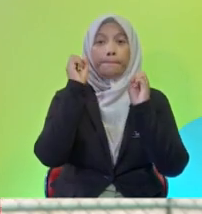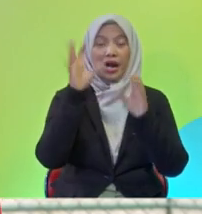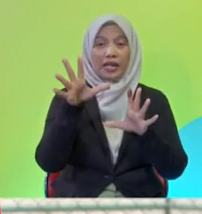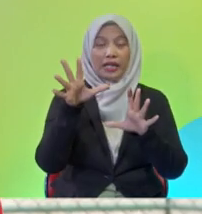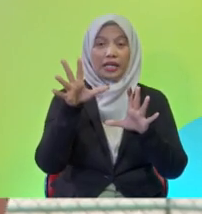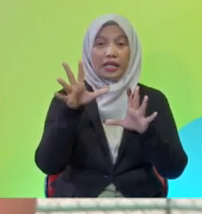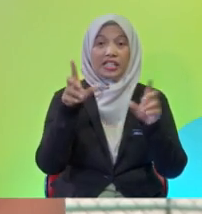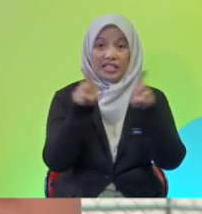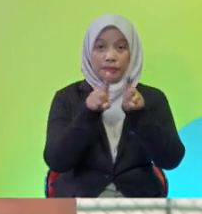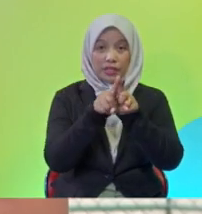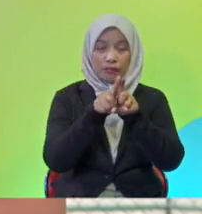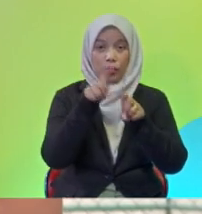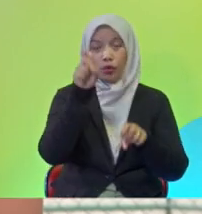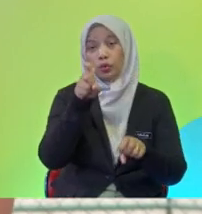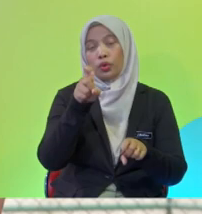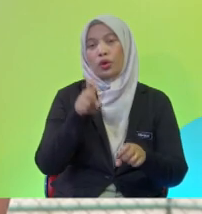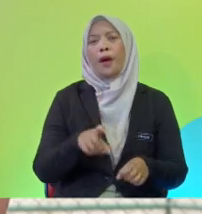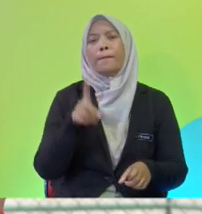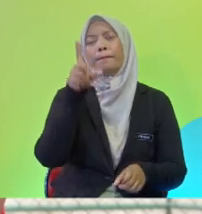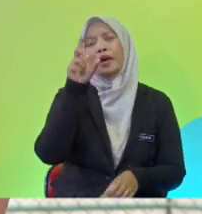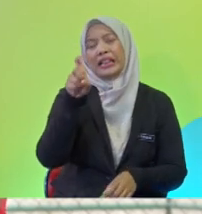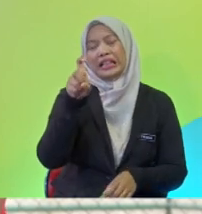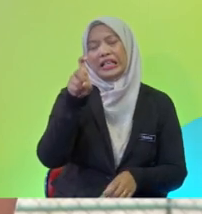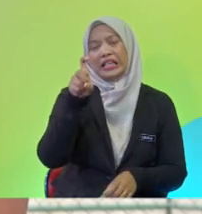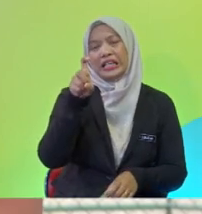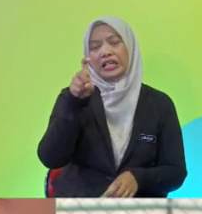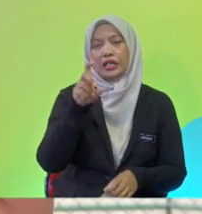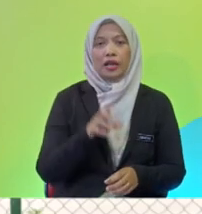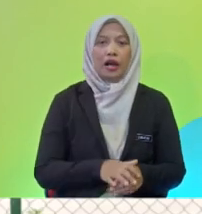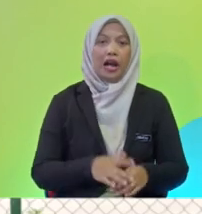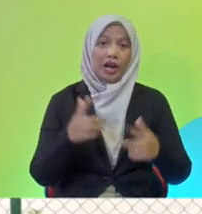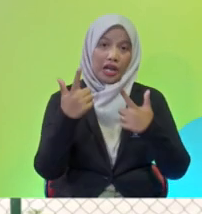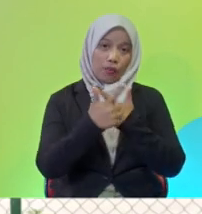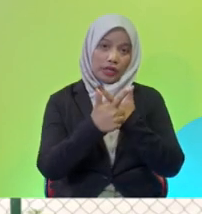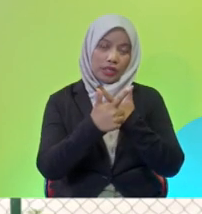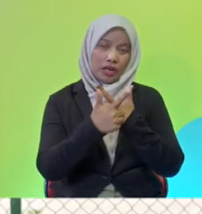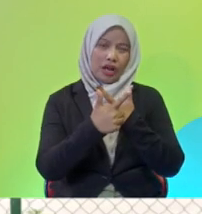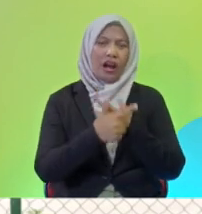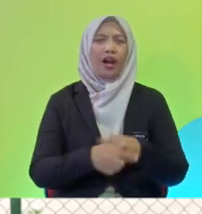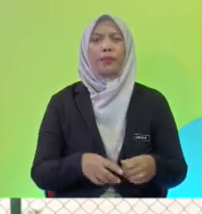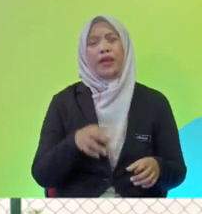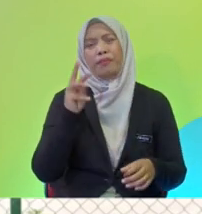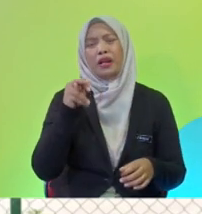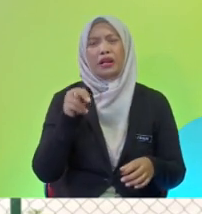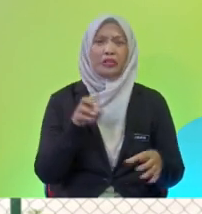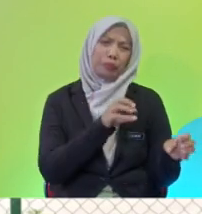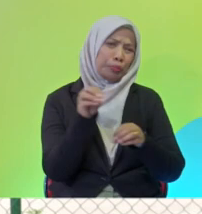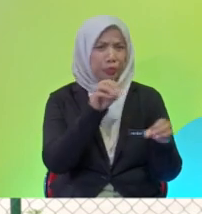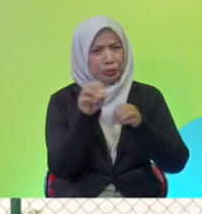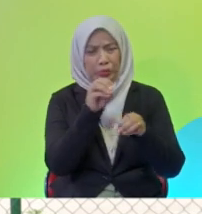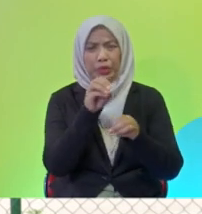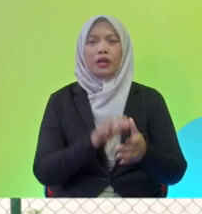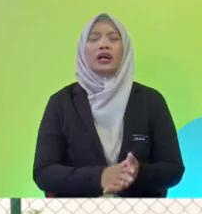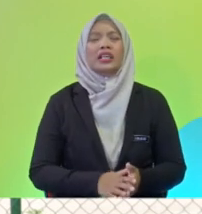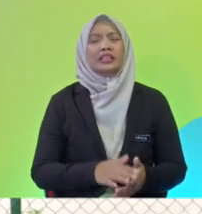serentak untuk mematikan pihak lawan supaya pihak lawan tu jadi kelangkabut, dia tak dapat nak elak. Betul cikgu. Memang kelangkabut tadi. Memanglah saya